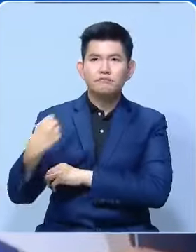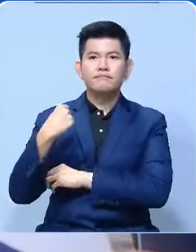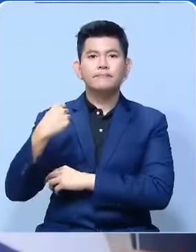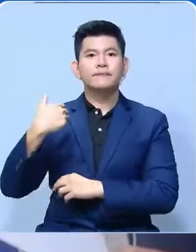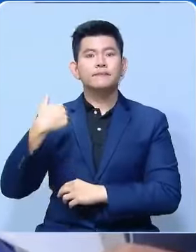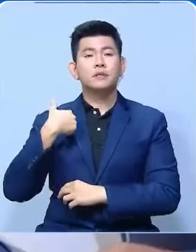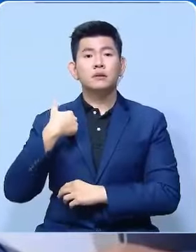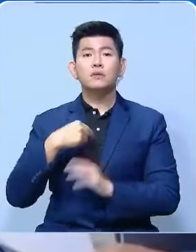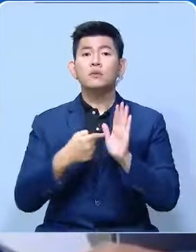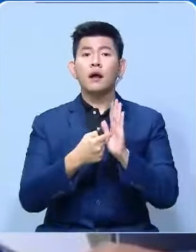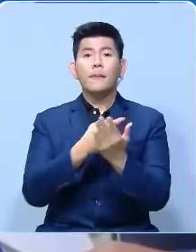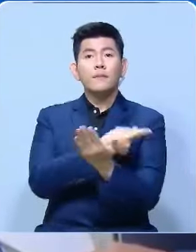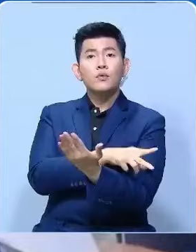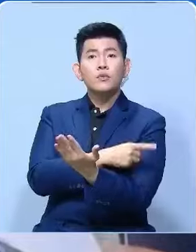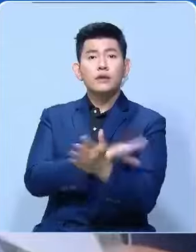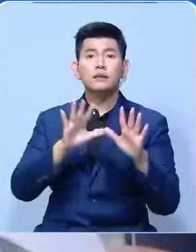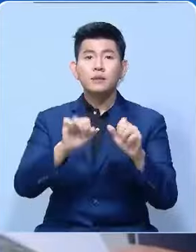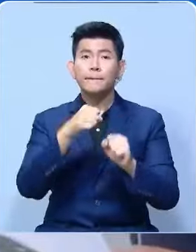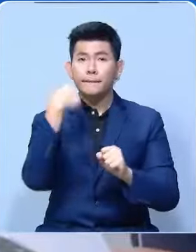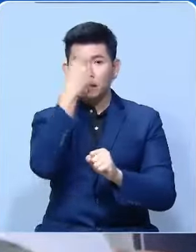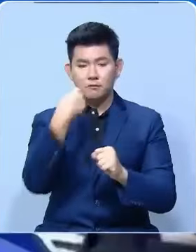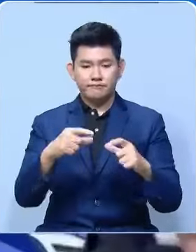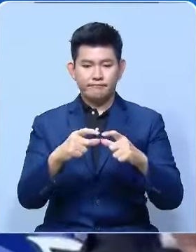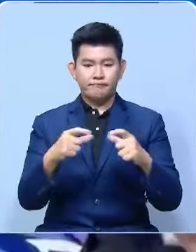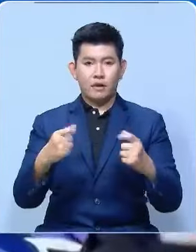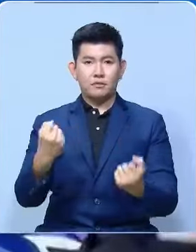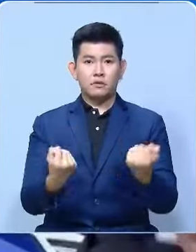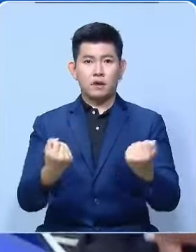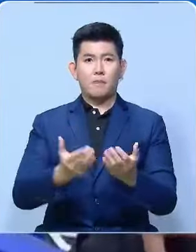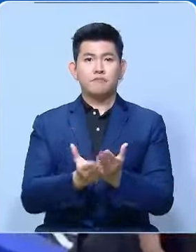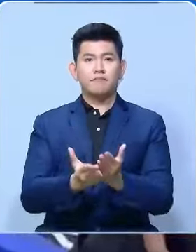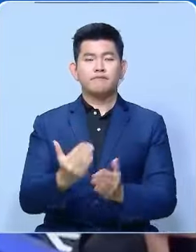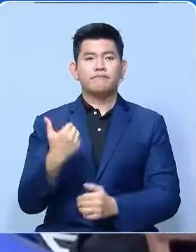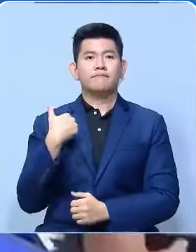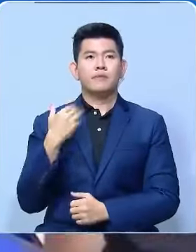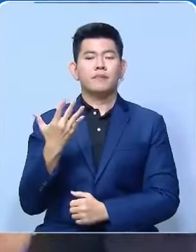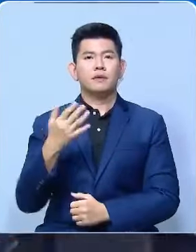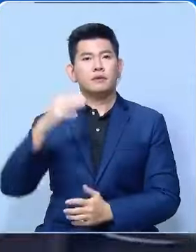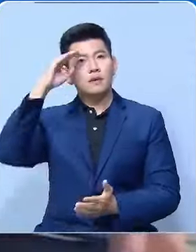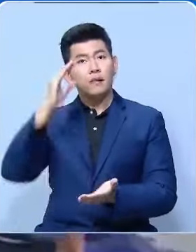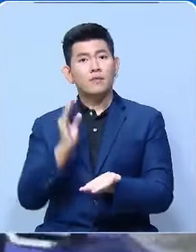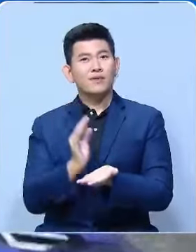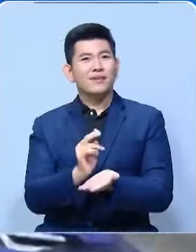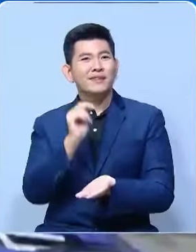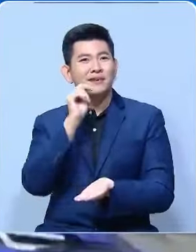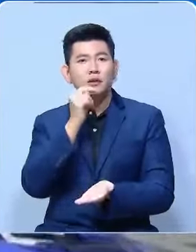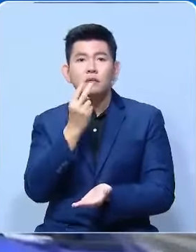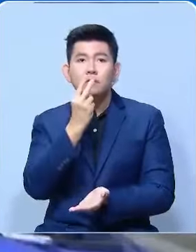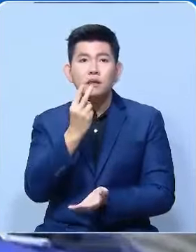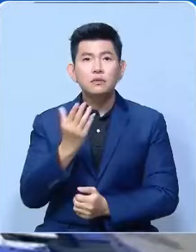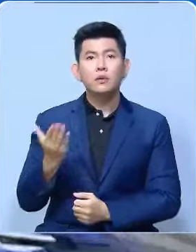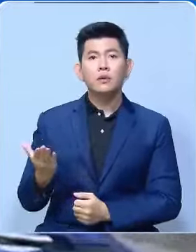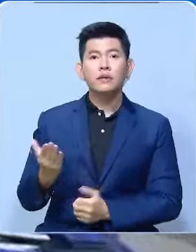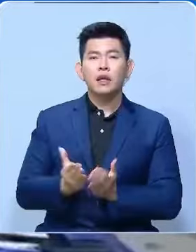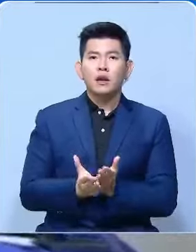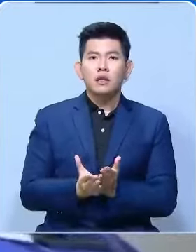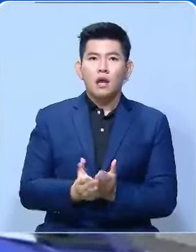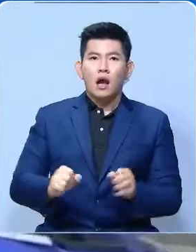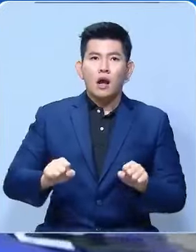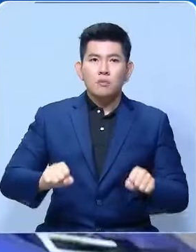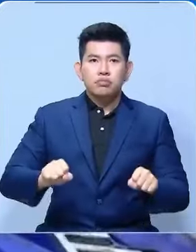ภูเก็ตเนี่ยเขาไปจับผู้ที่ไม่มีบุยาวน้ำไปเจอนายวีรชัยเนี่ยกำลังใช้เรือเจสสกี